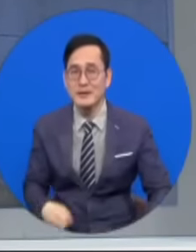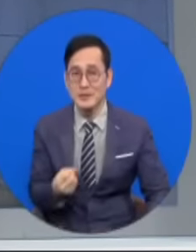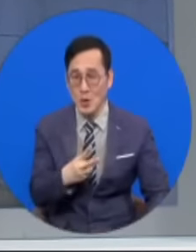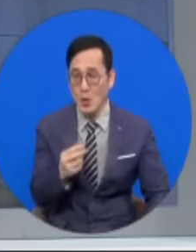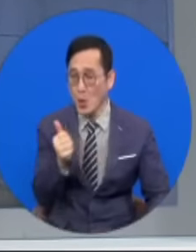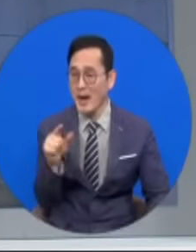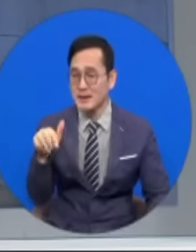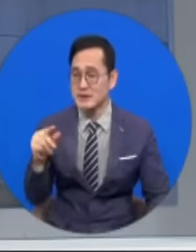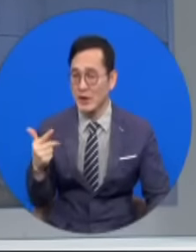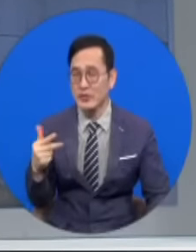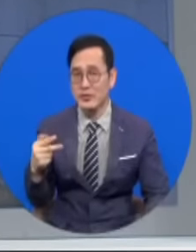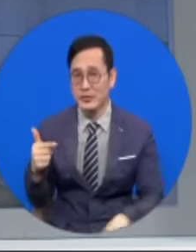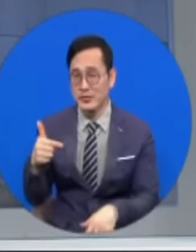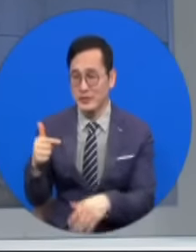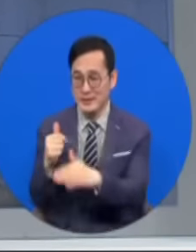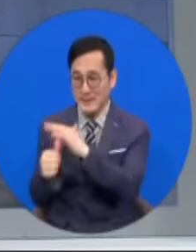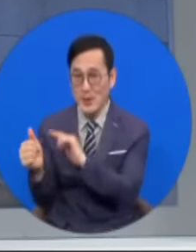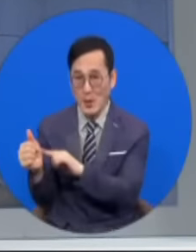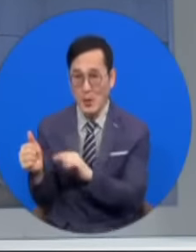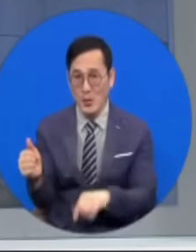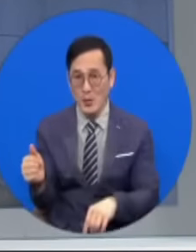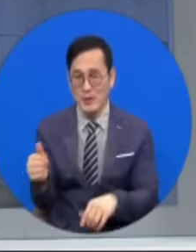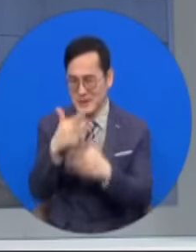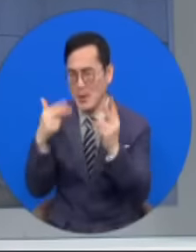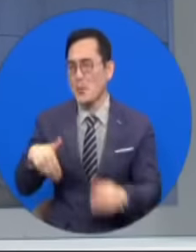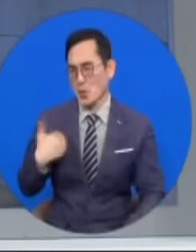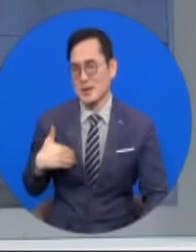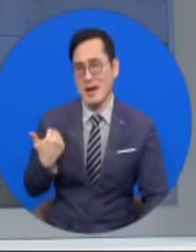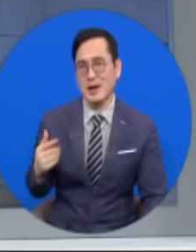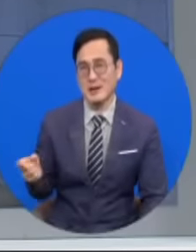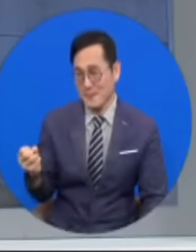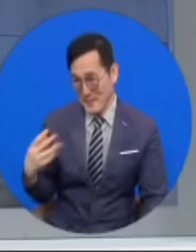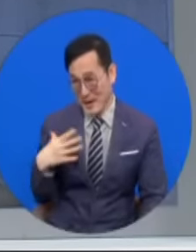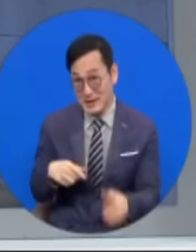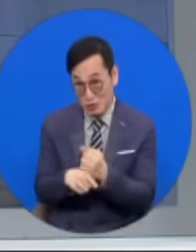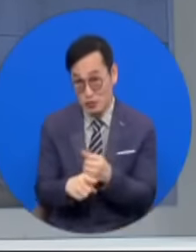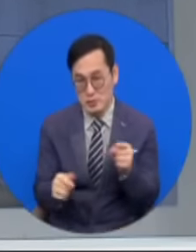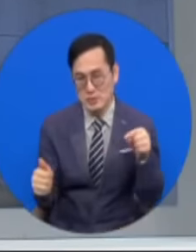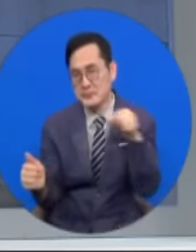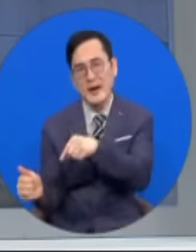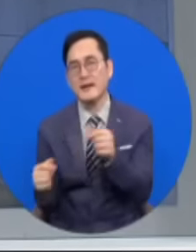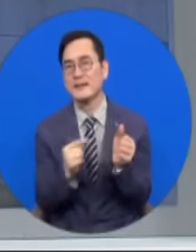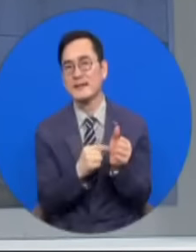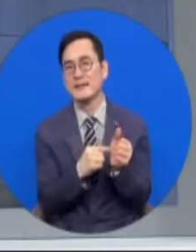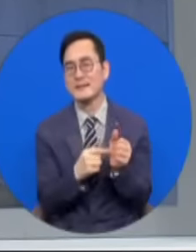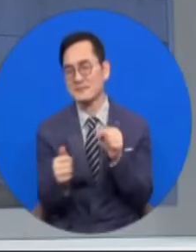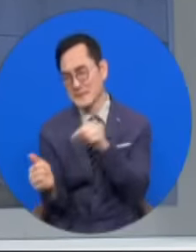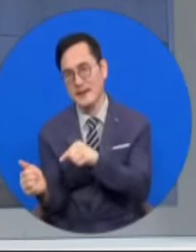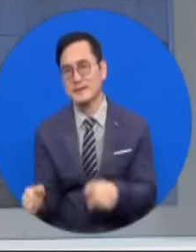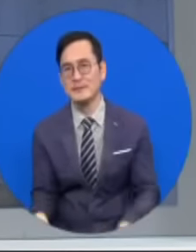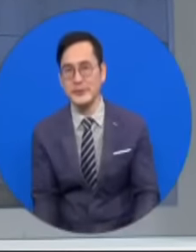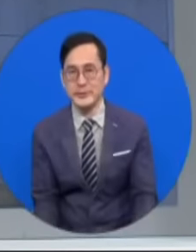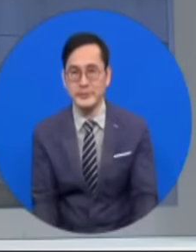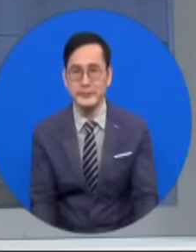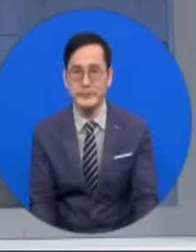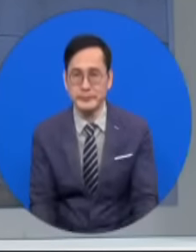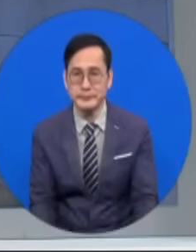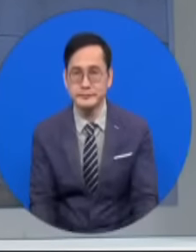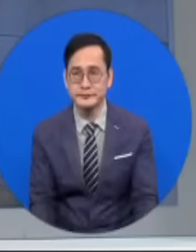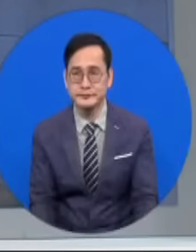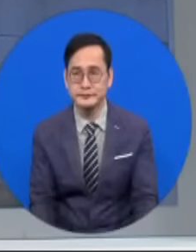모른다라는 인터뷰를 하게 한 것도 김만배 화천대유 전대표가 검찰조사에서 김만배 시킨대 인터뷰를